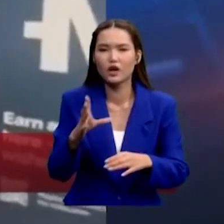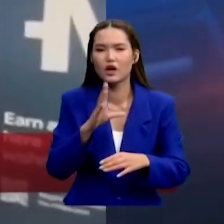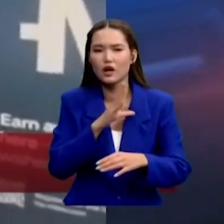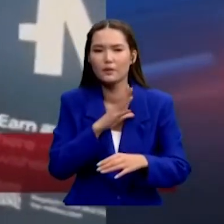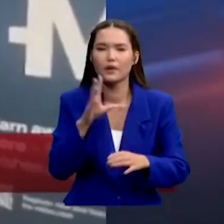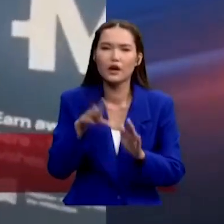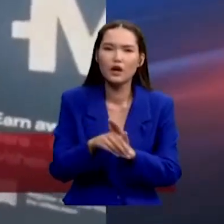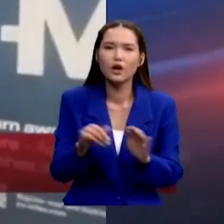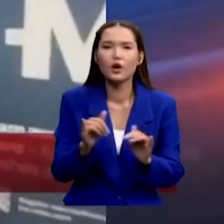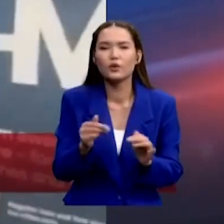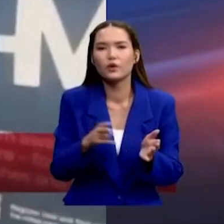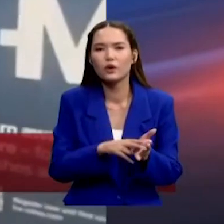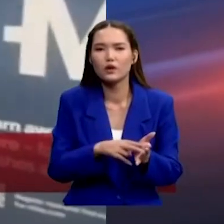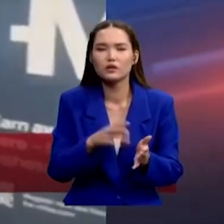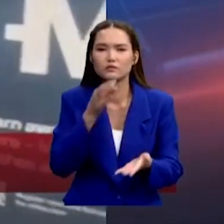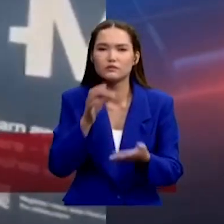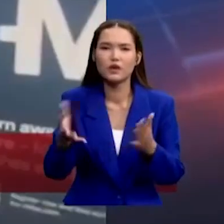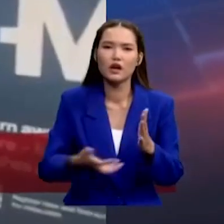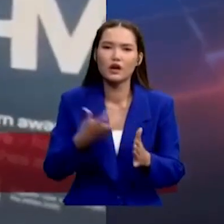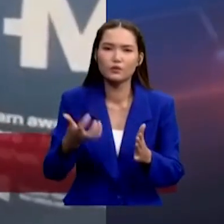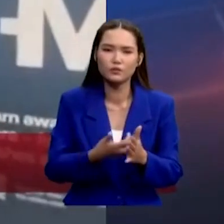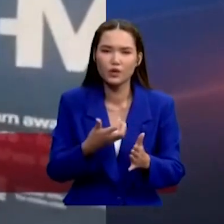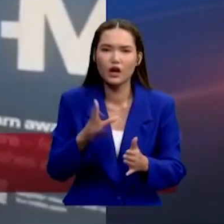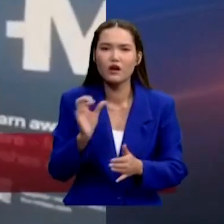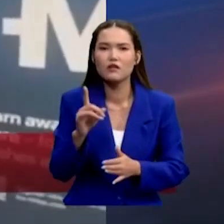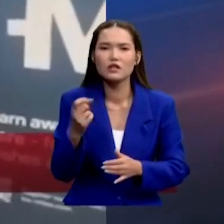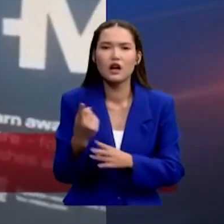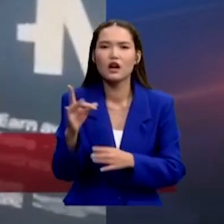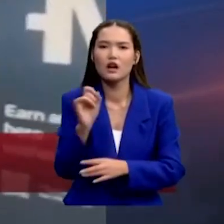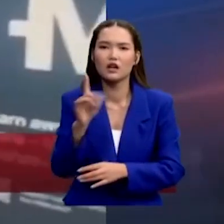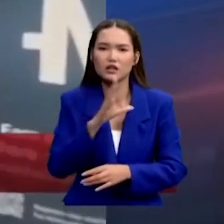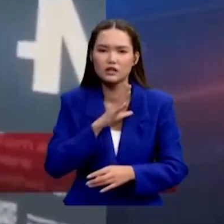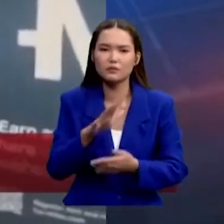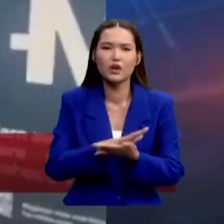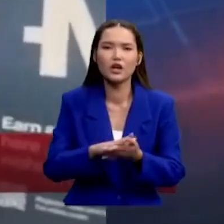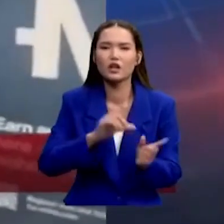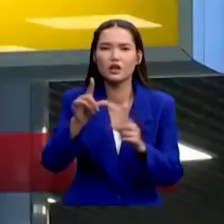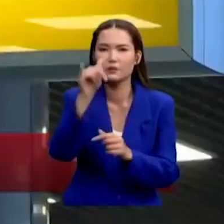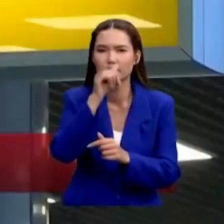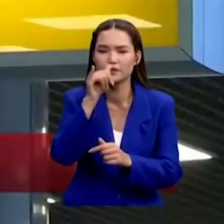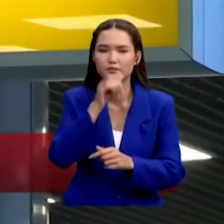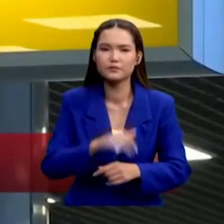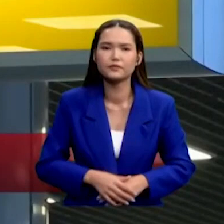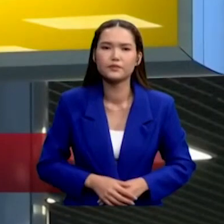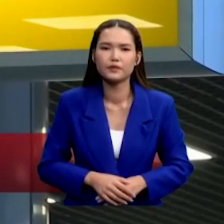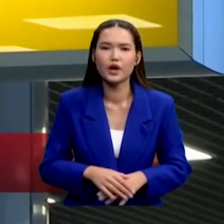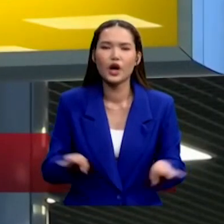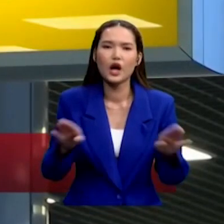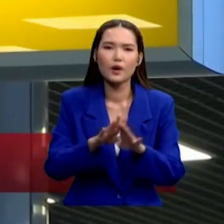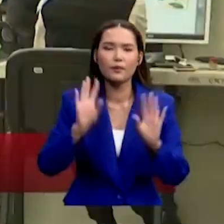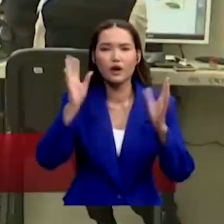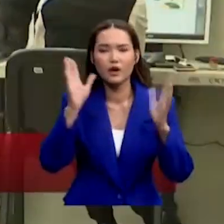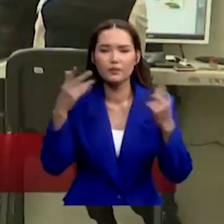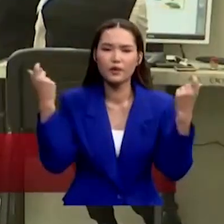сиямыз ба, сиймаймыз ба, ол да белгісіз. Визамыз бір реттік, сондықтан ешқайда шыға алмай отырмыз. Мәселенің мән-жайын білу